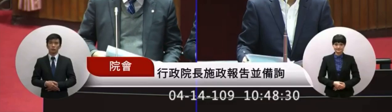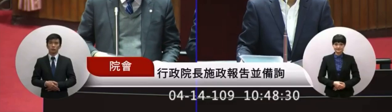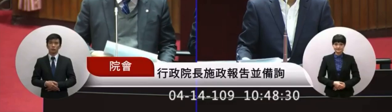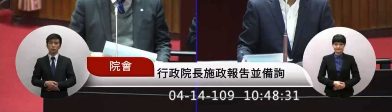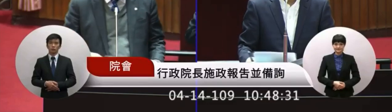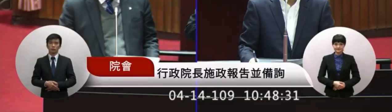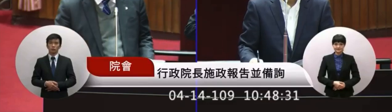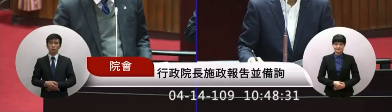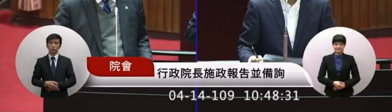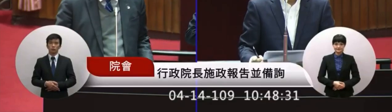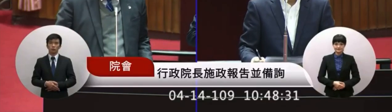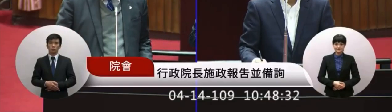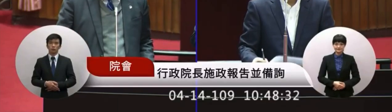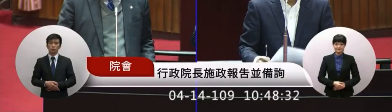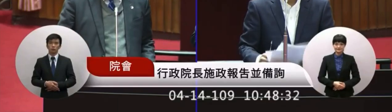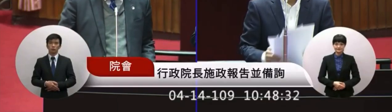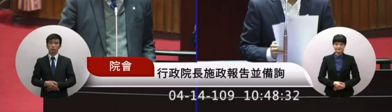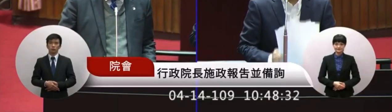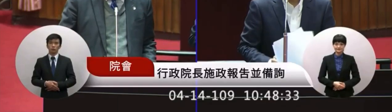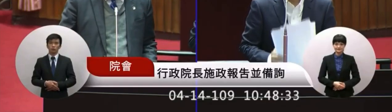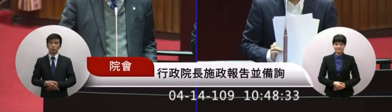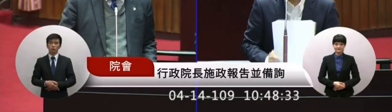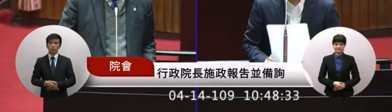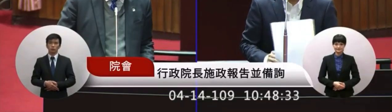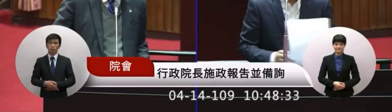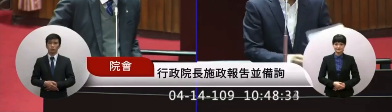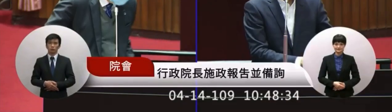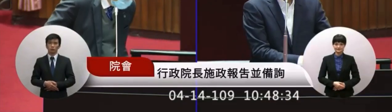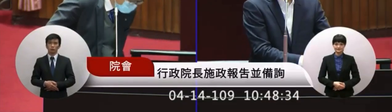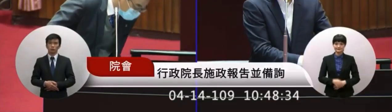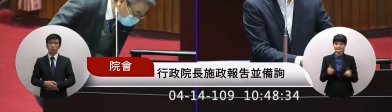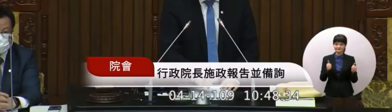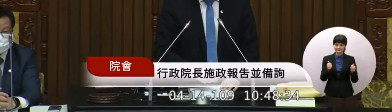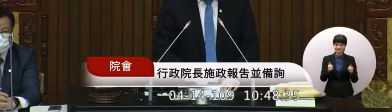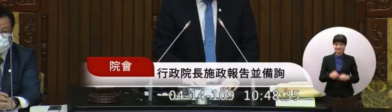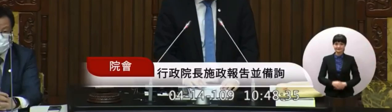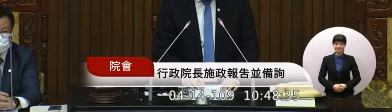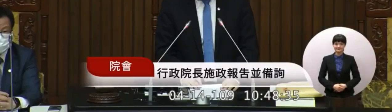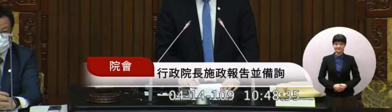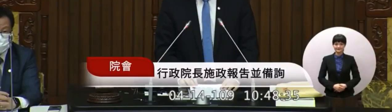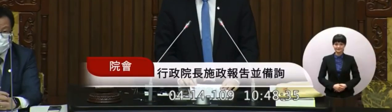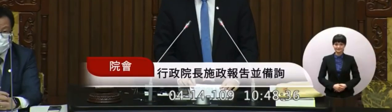好，谢谢。